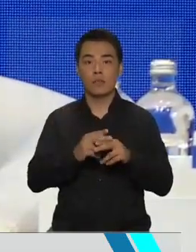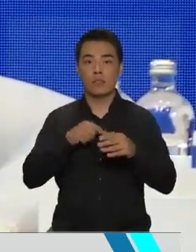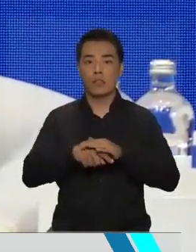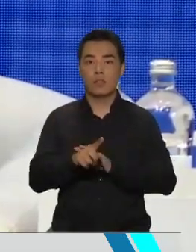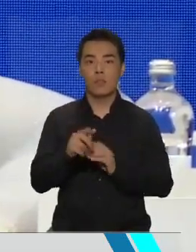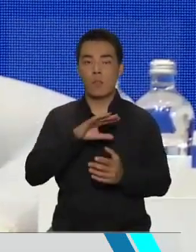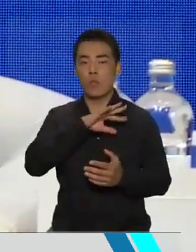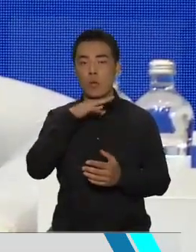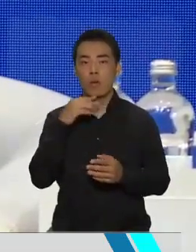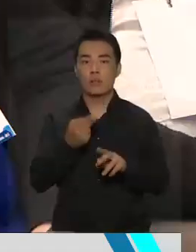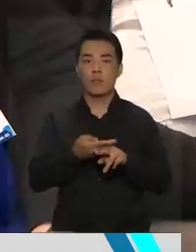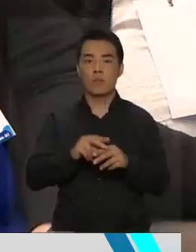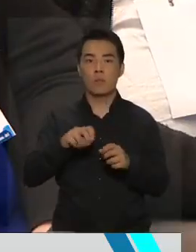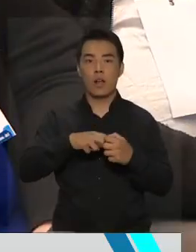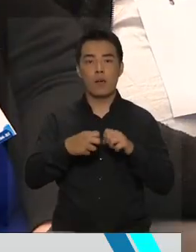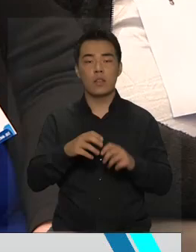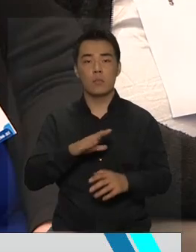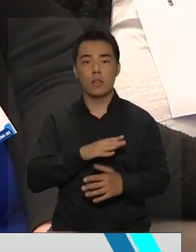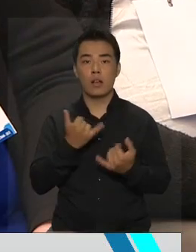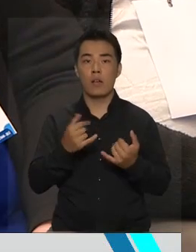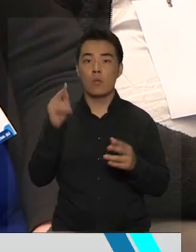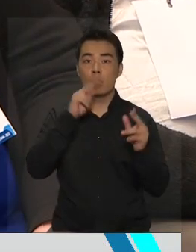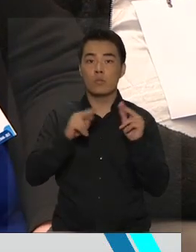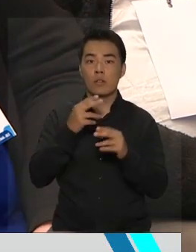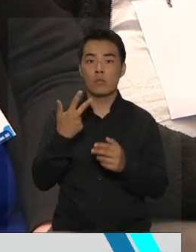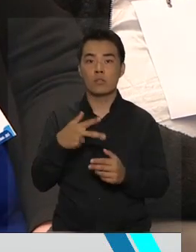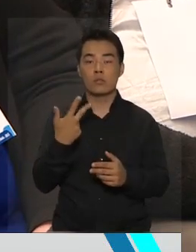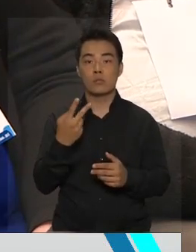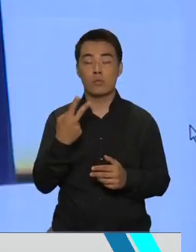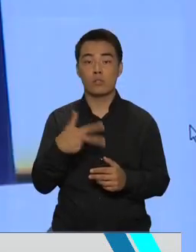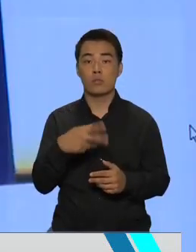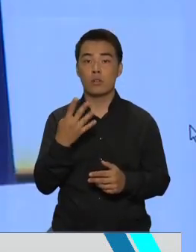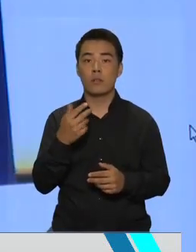көп айтылған. Оқушылар биылғы оқу жылында 34 апта оқиды.